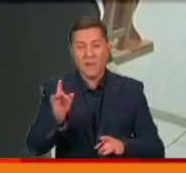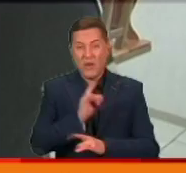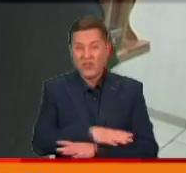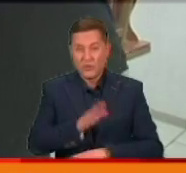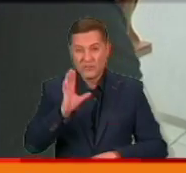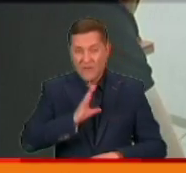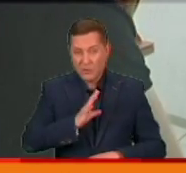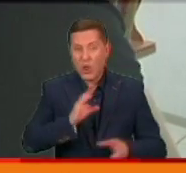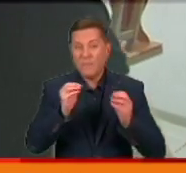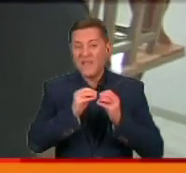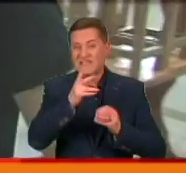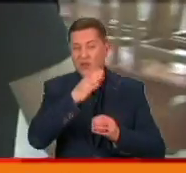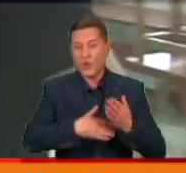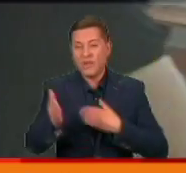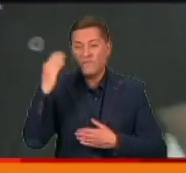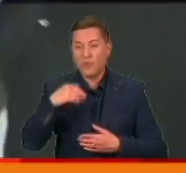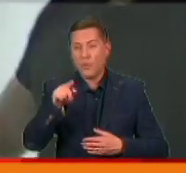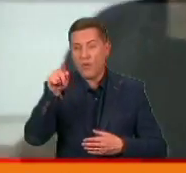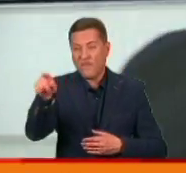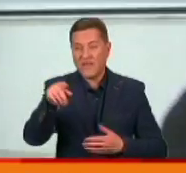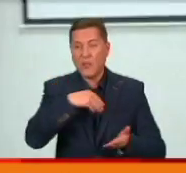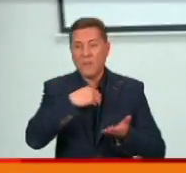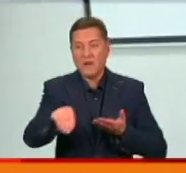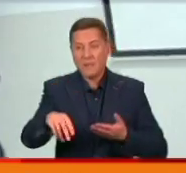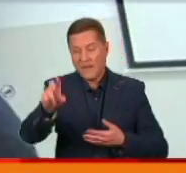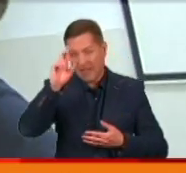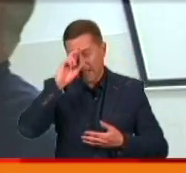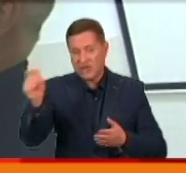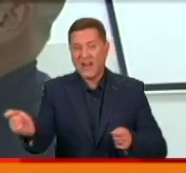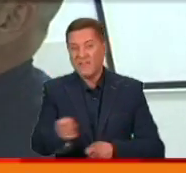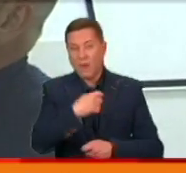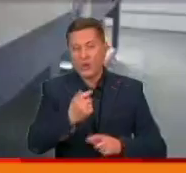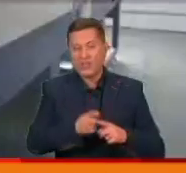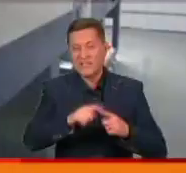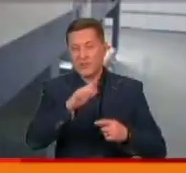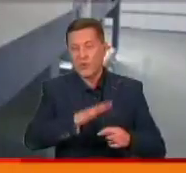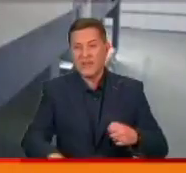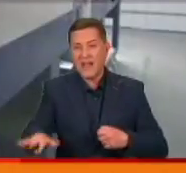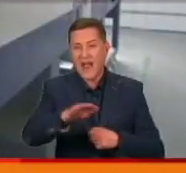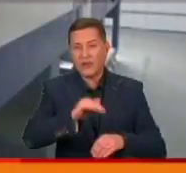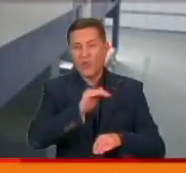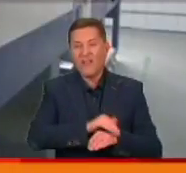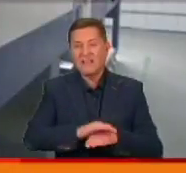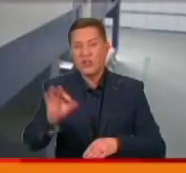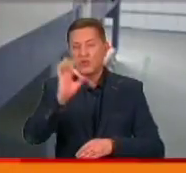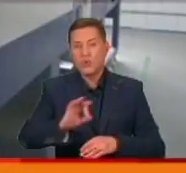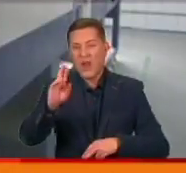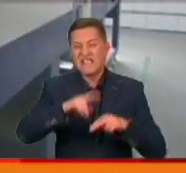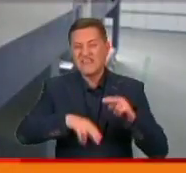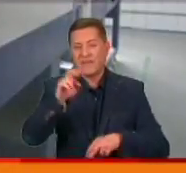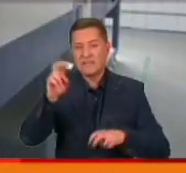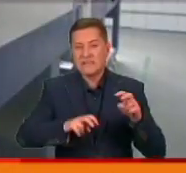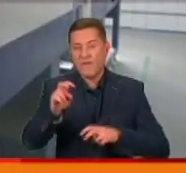банкрутства. 10 років тому Олексій з дружиною придбали на державному аукціоні цю ділянку та фактично з нуля звели завод